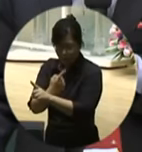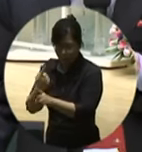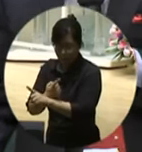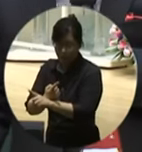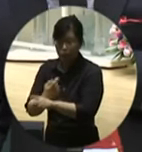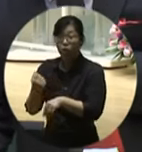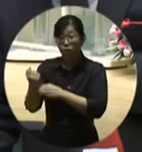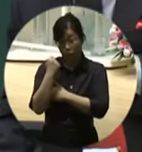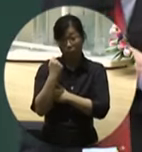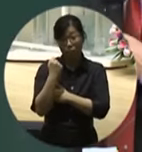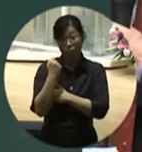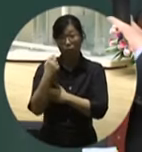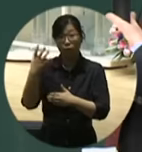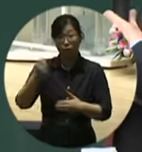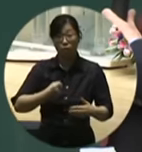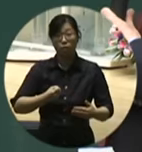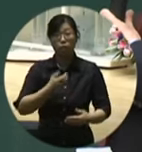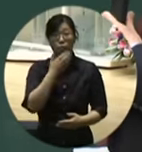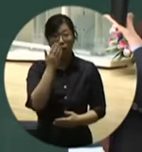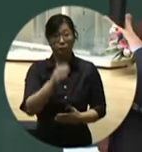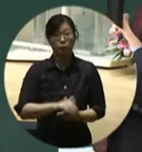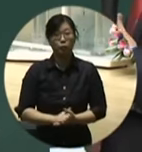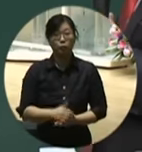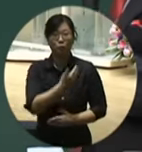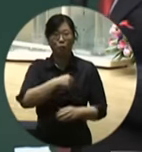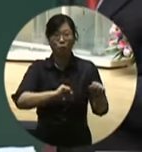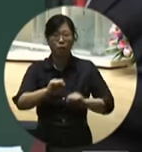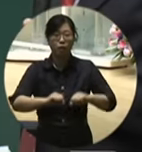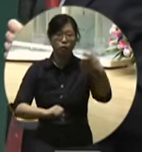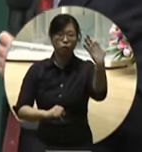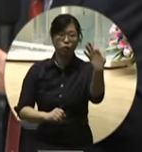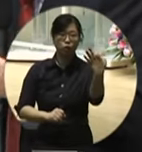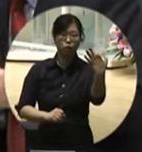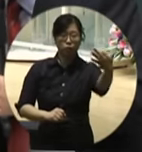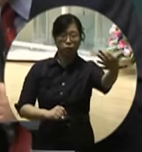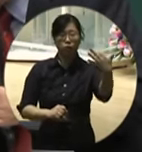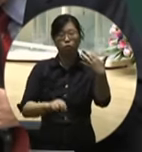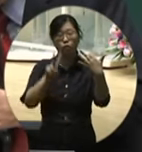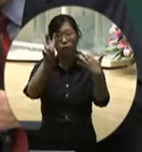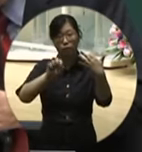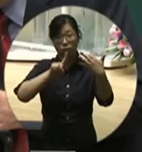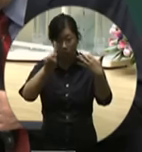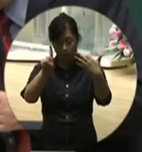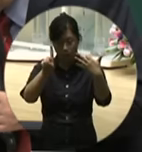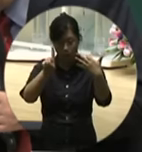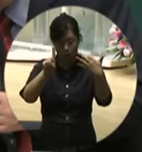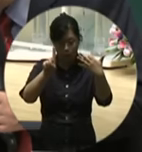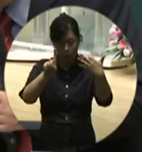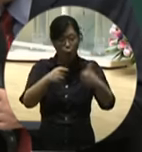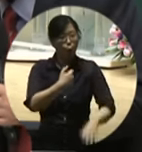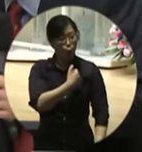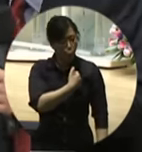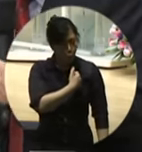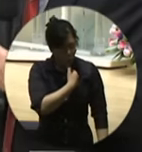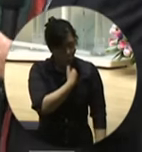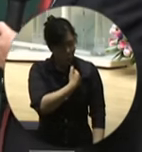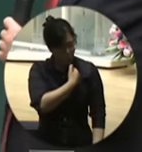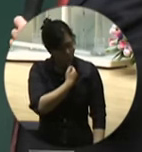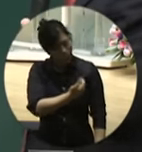take place. 로마도 보아야 하리라. I must visit Rome also. 자, 오늘 기생 라합을 한번 보세요. And today look